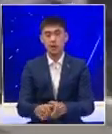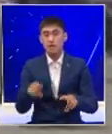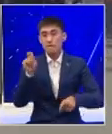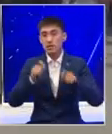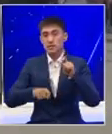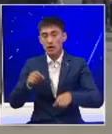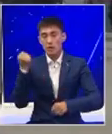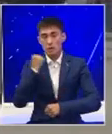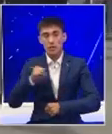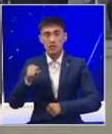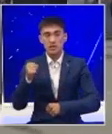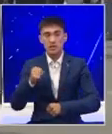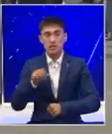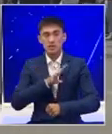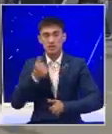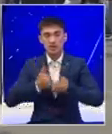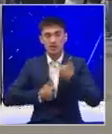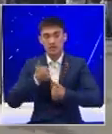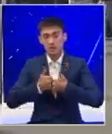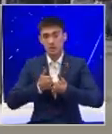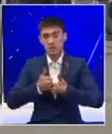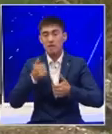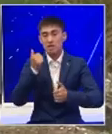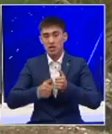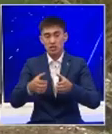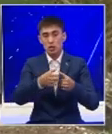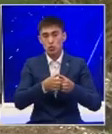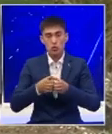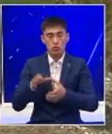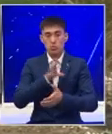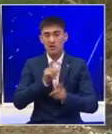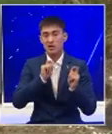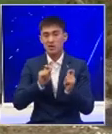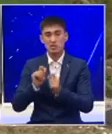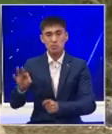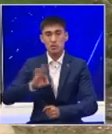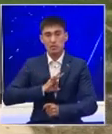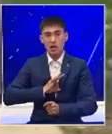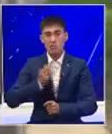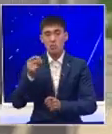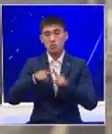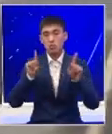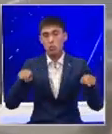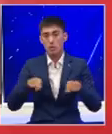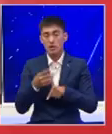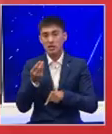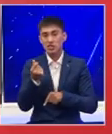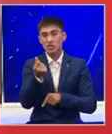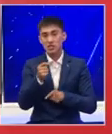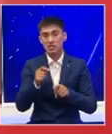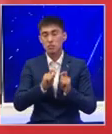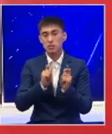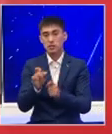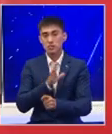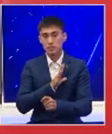рамках фестиваля Победителей и призёры соревнований в каждой категории были награждены медалями и дипломами а также денежными